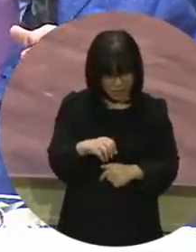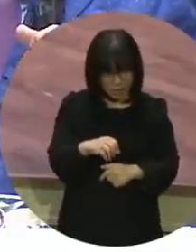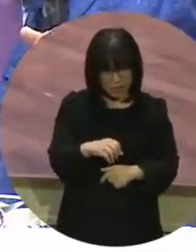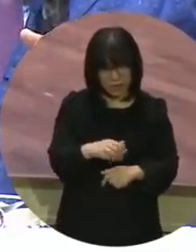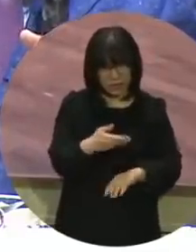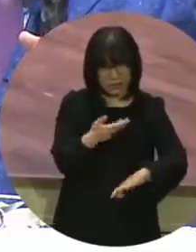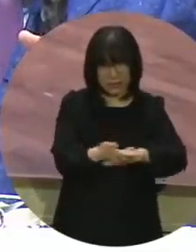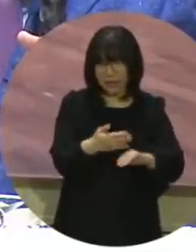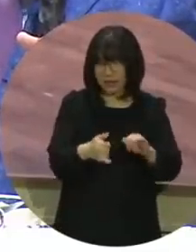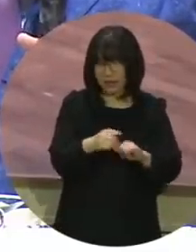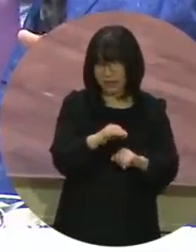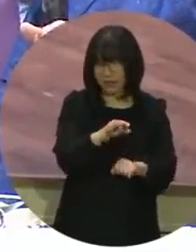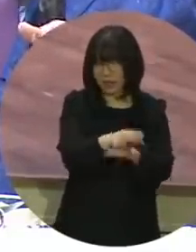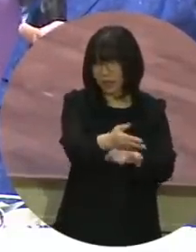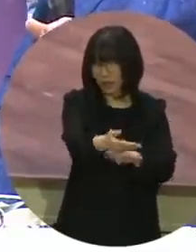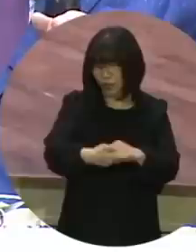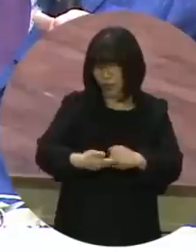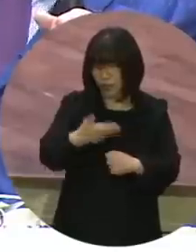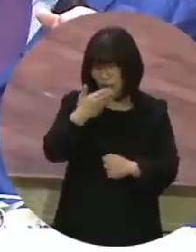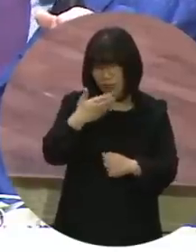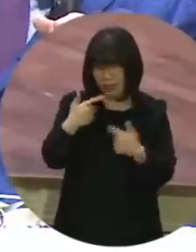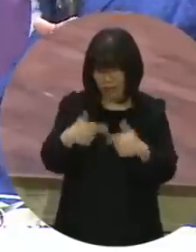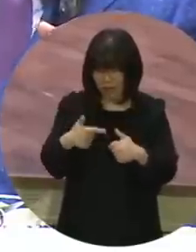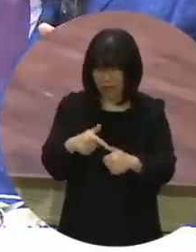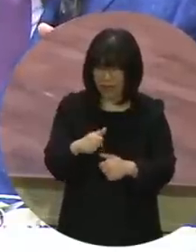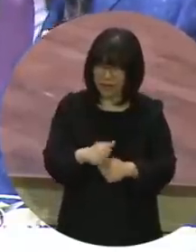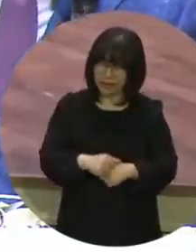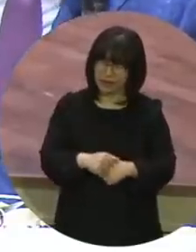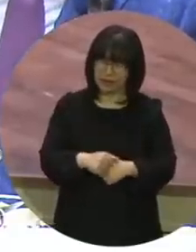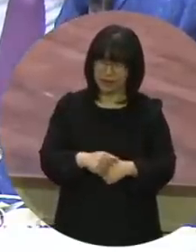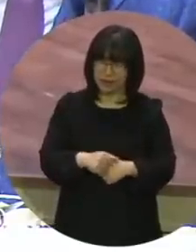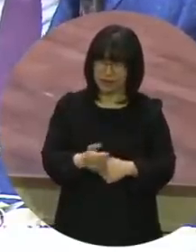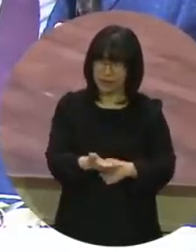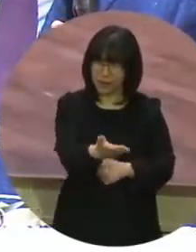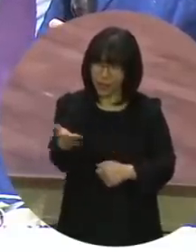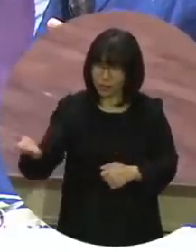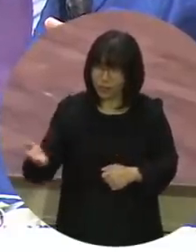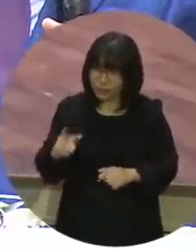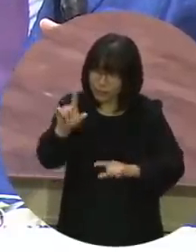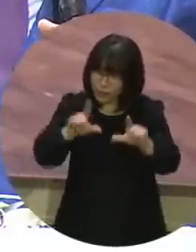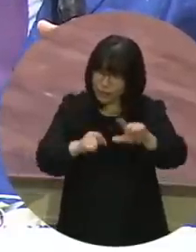그게 교인들입니다. 우리 교회 말고 다른데.